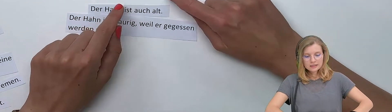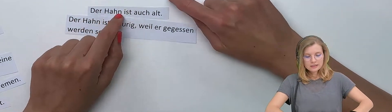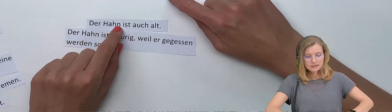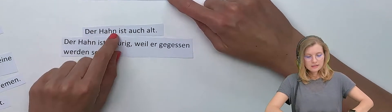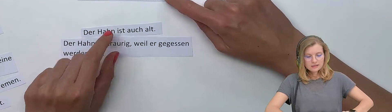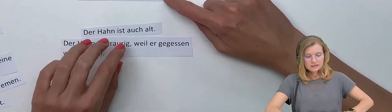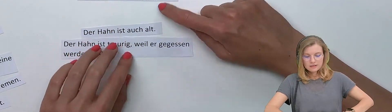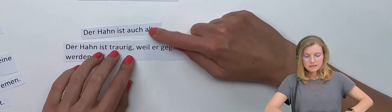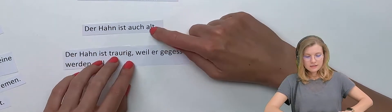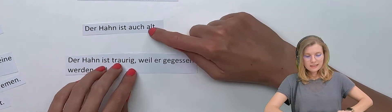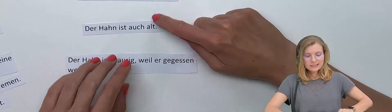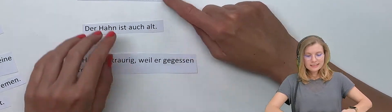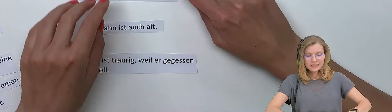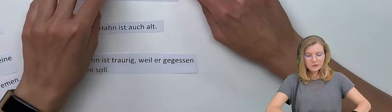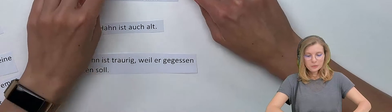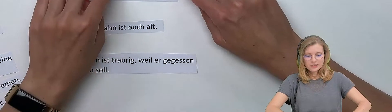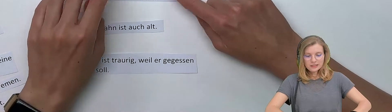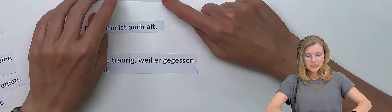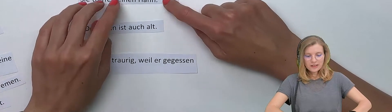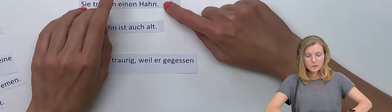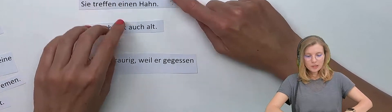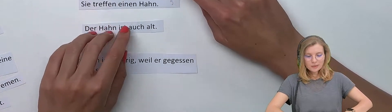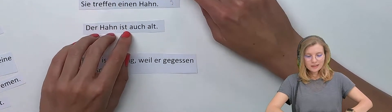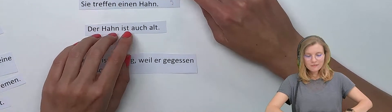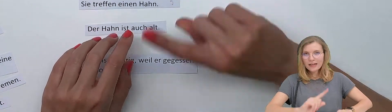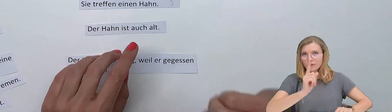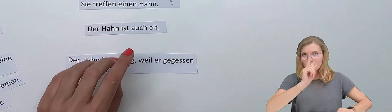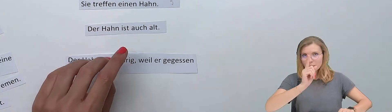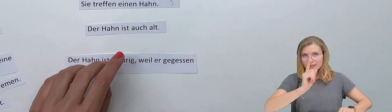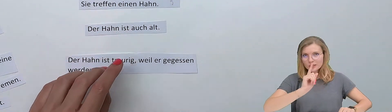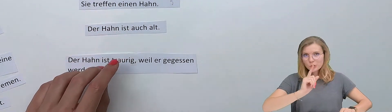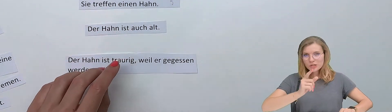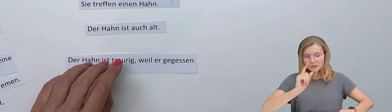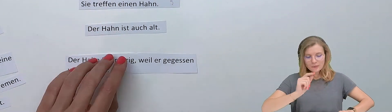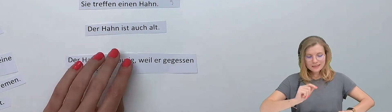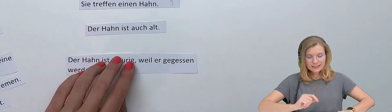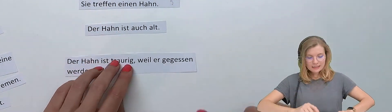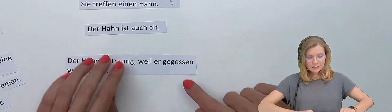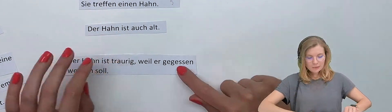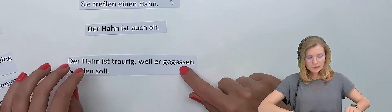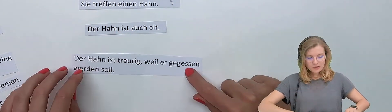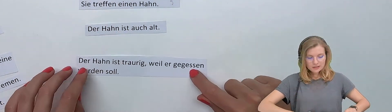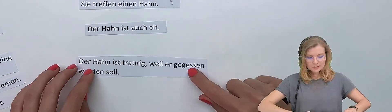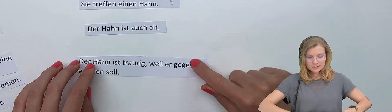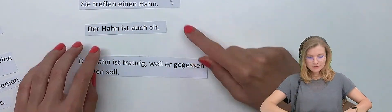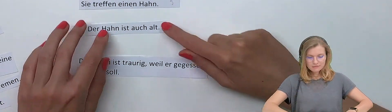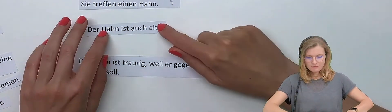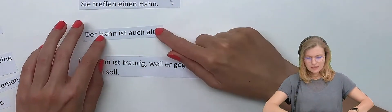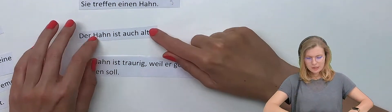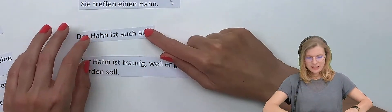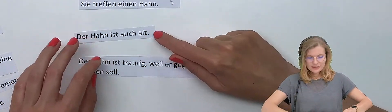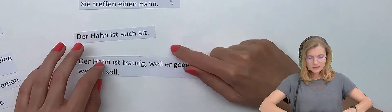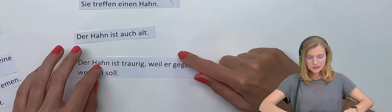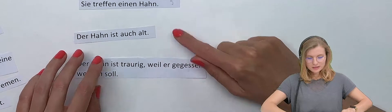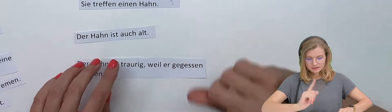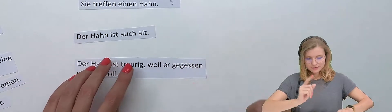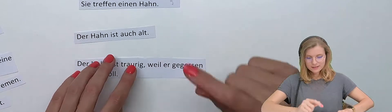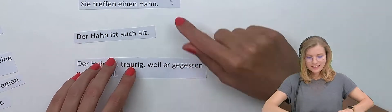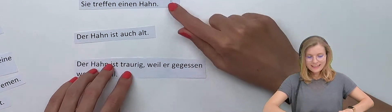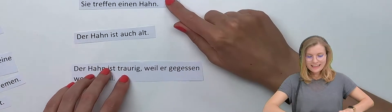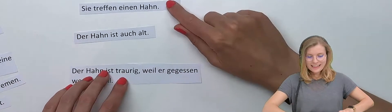dieser. Vielleicht bald. Nach dieser Sendung bitte. Also wenn genau. irgendjemand, der zuschaut, jemanden kennt, der Emojis erstellt,